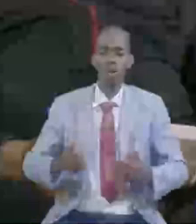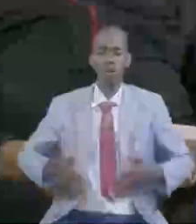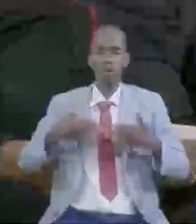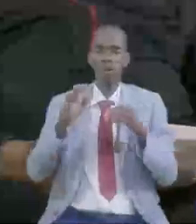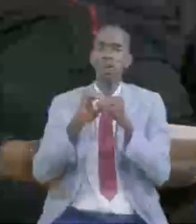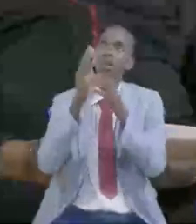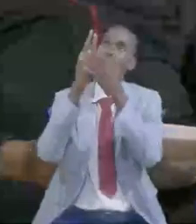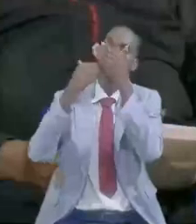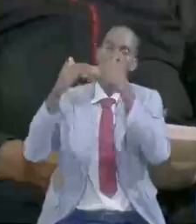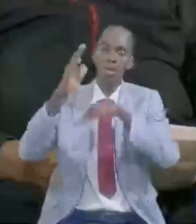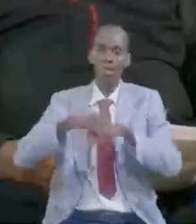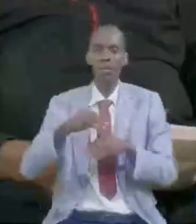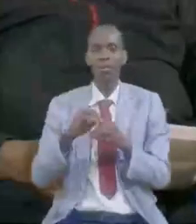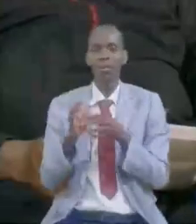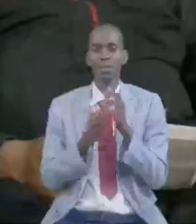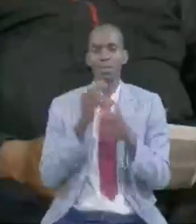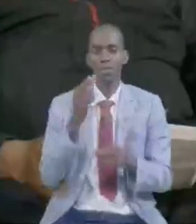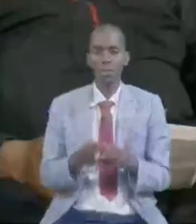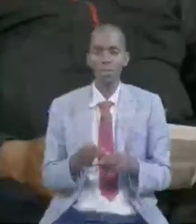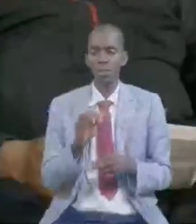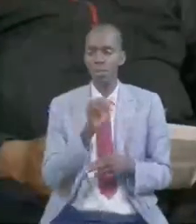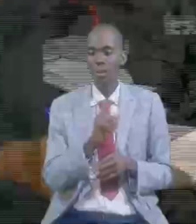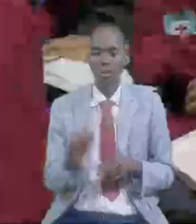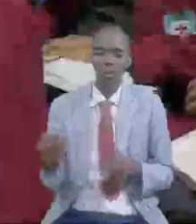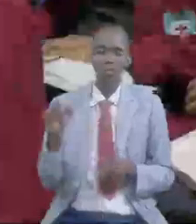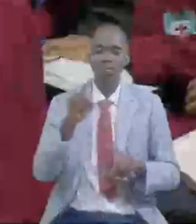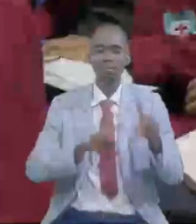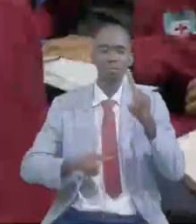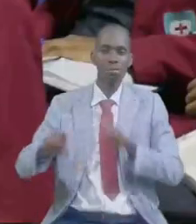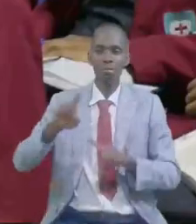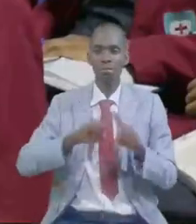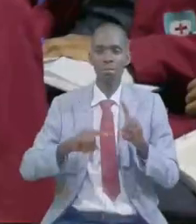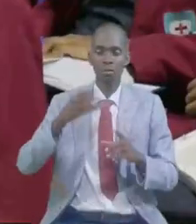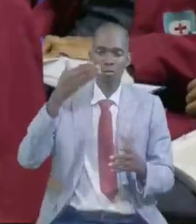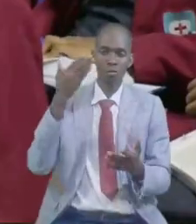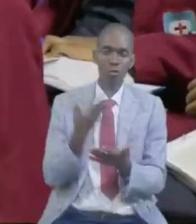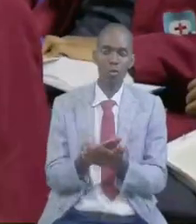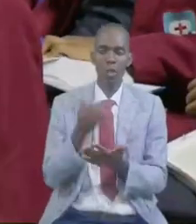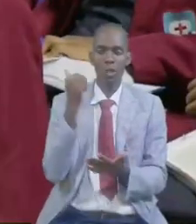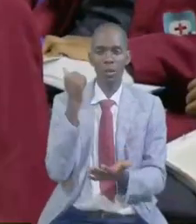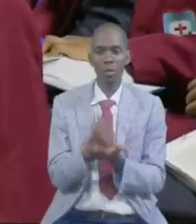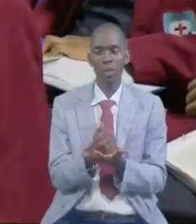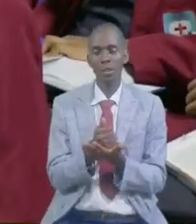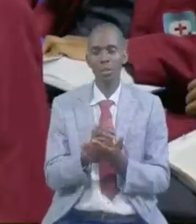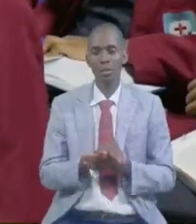ciel. Un bonbon, amen!